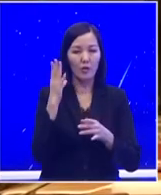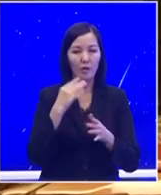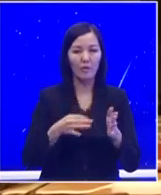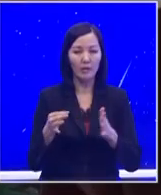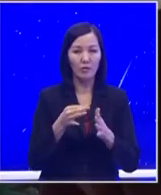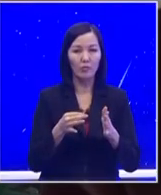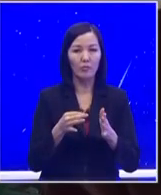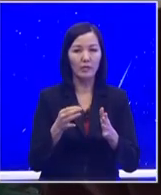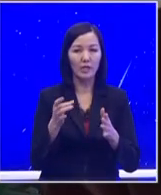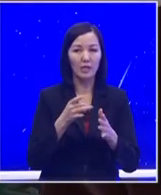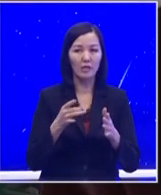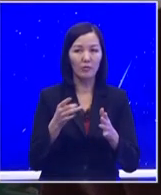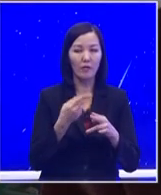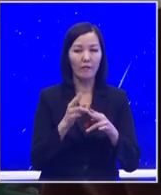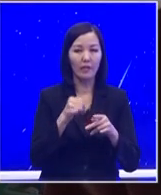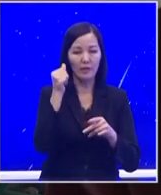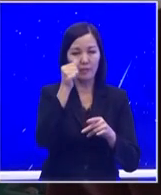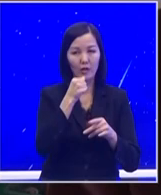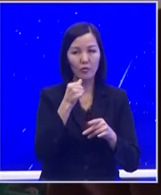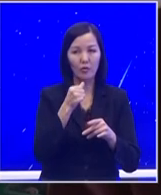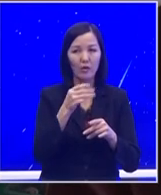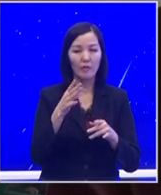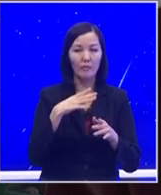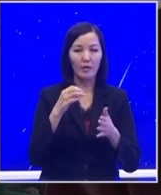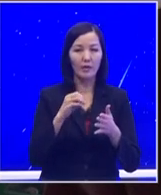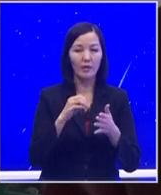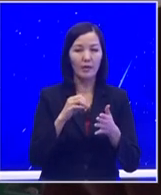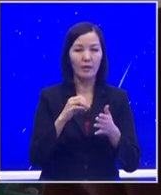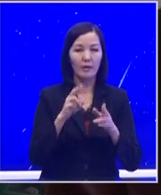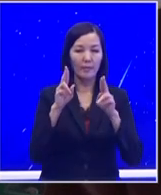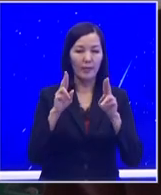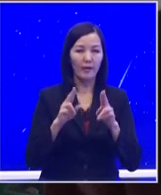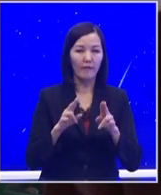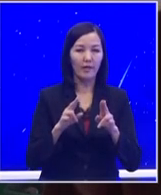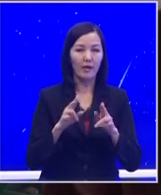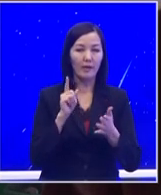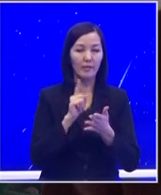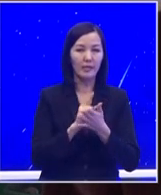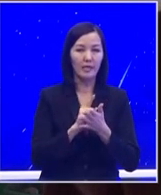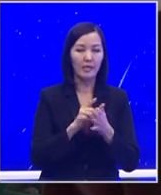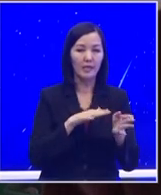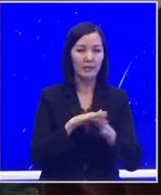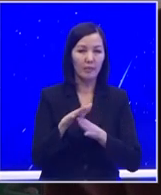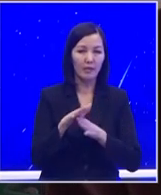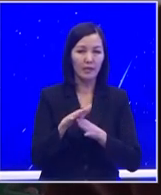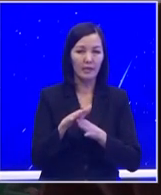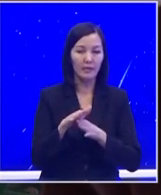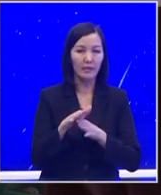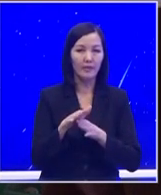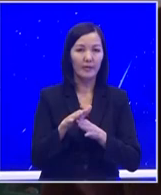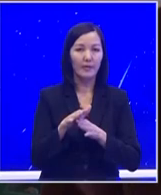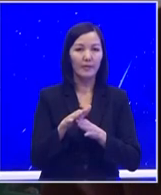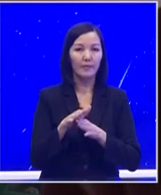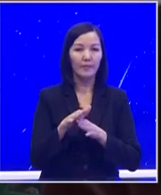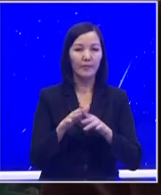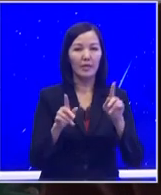республики. В этом году было прописано положение, что должны обязательно исполняться